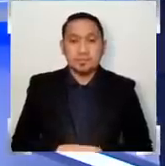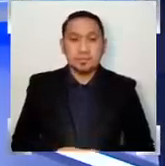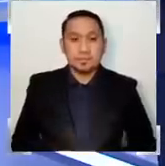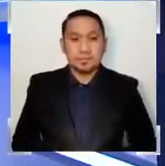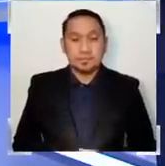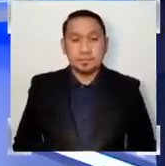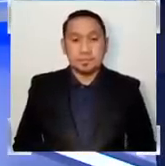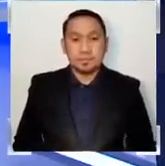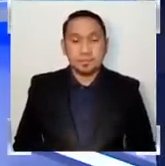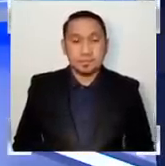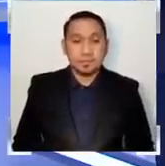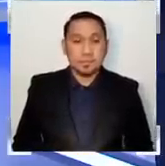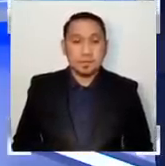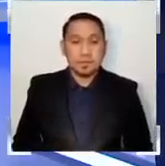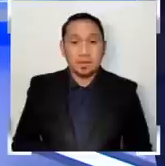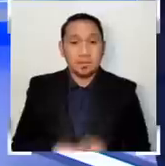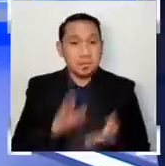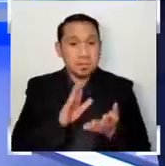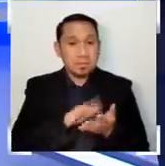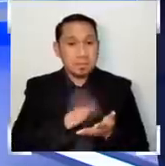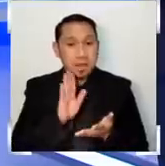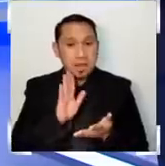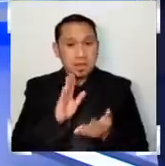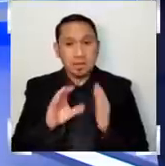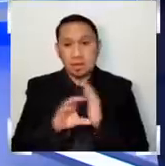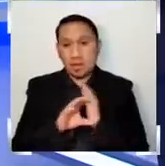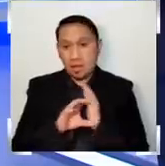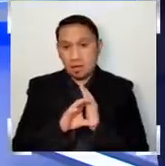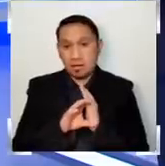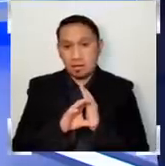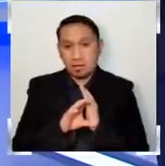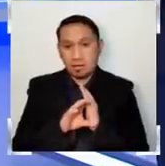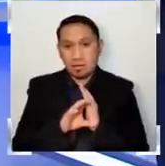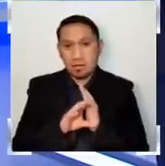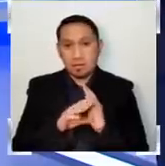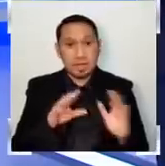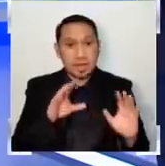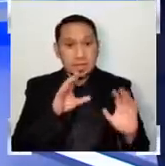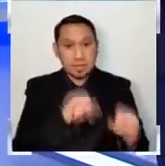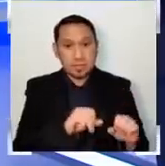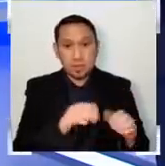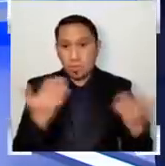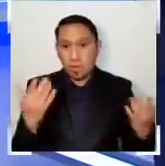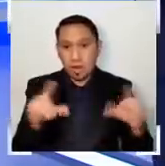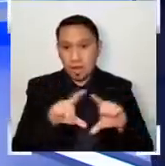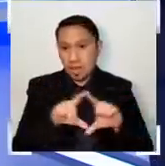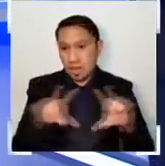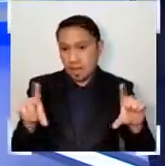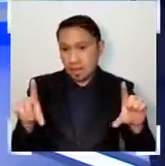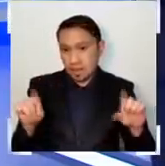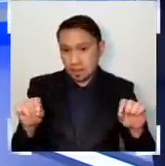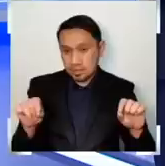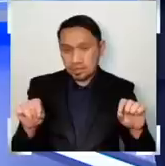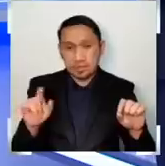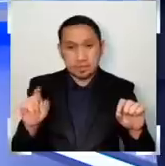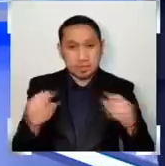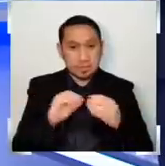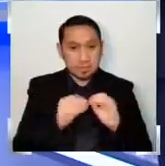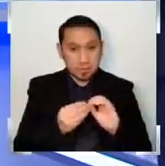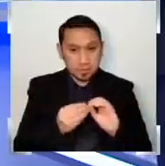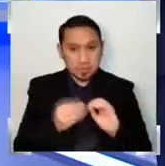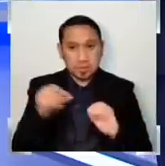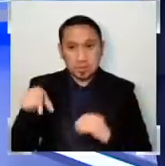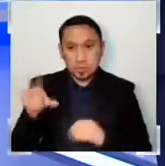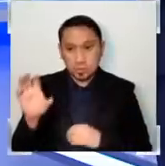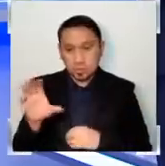Isang mamahaling sports car ang na-impound mataas itong mamataan na walang plaka sa Quezon City. Bukod dito na pag-alaman ding hindi